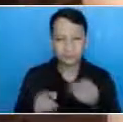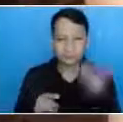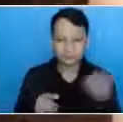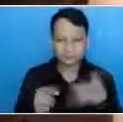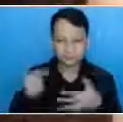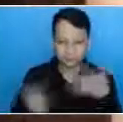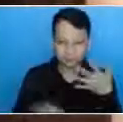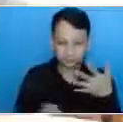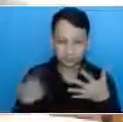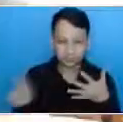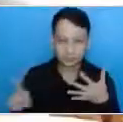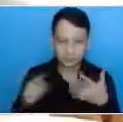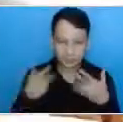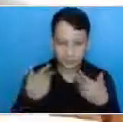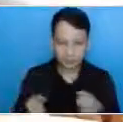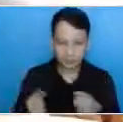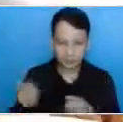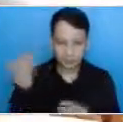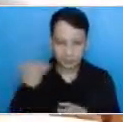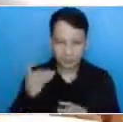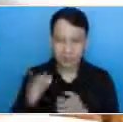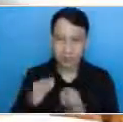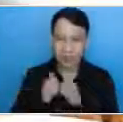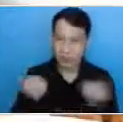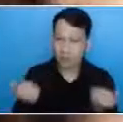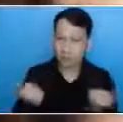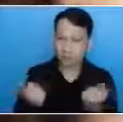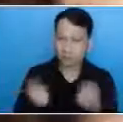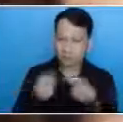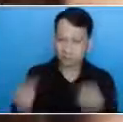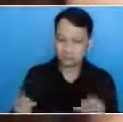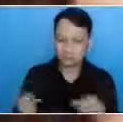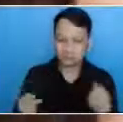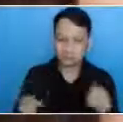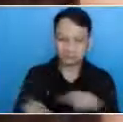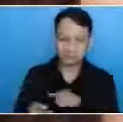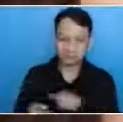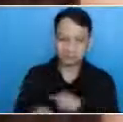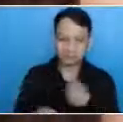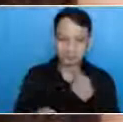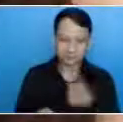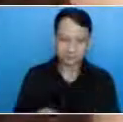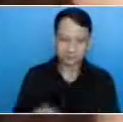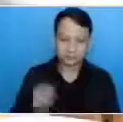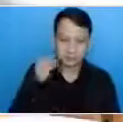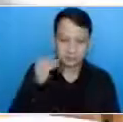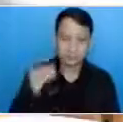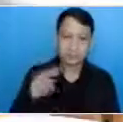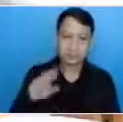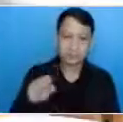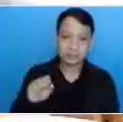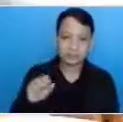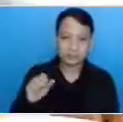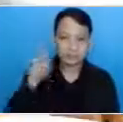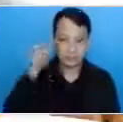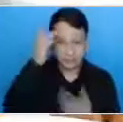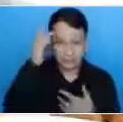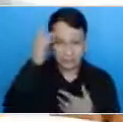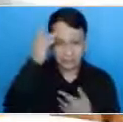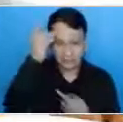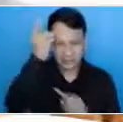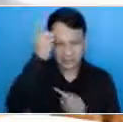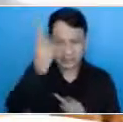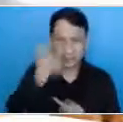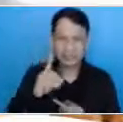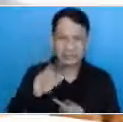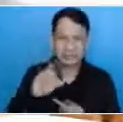better. Hindi naman siya incurable, tama ba? Hindi naman siya impossible. May gamot siya, yun.